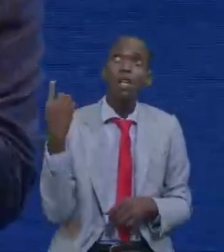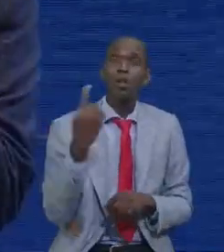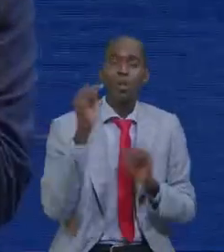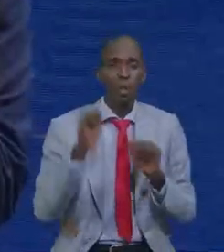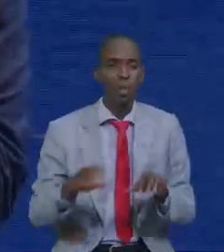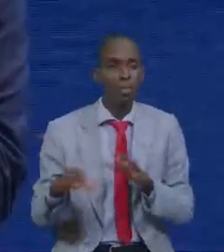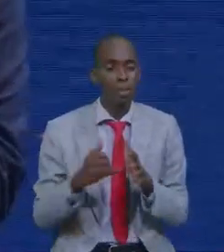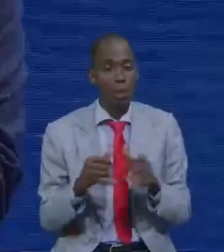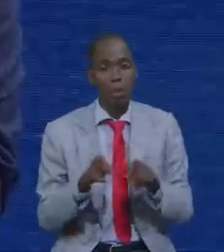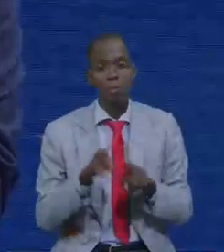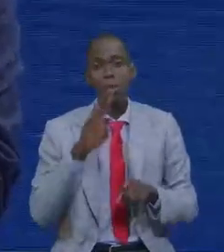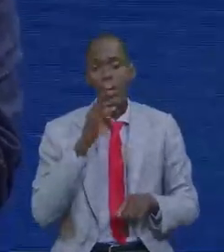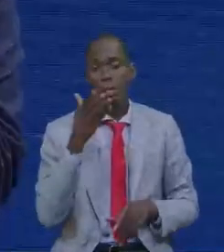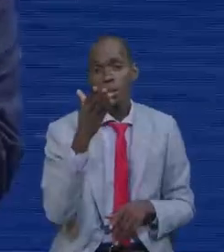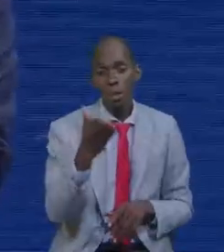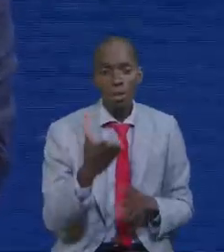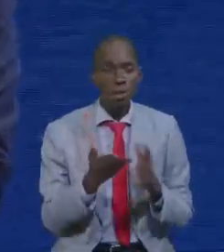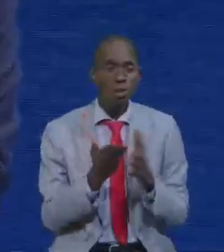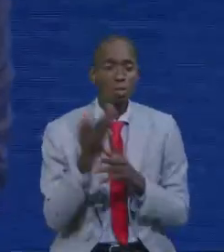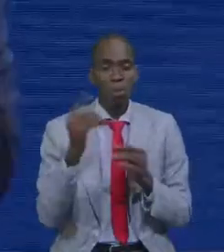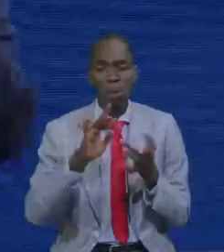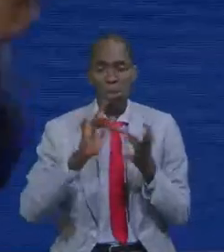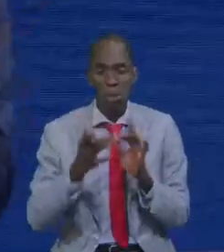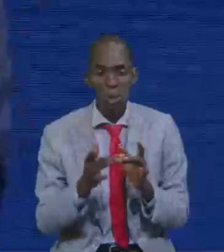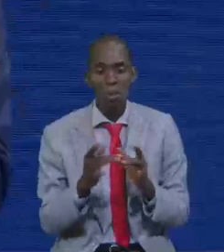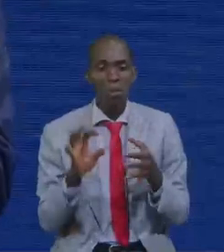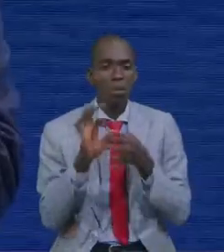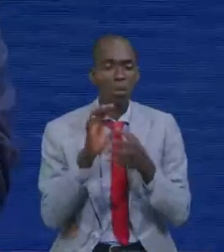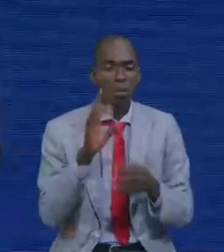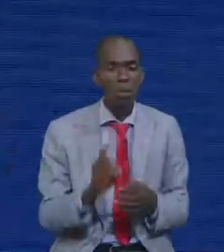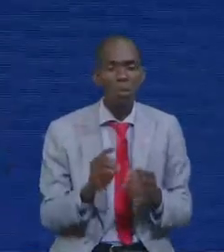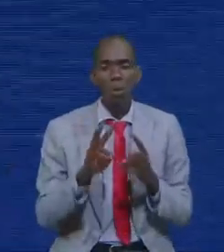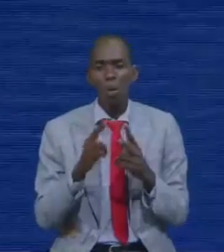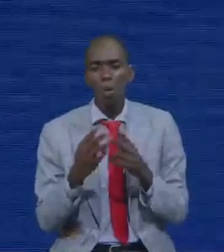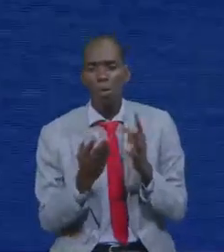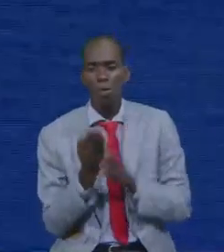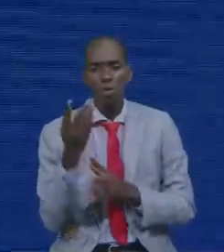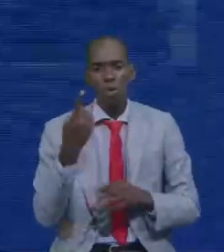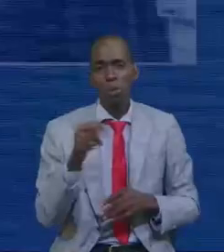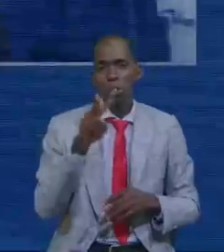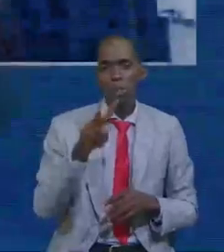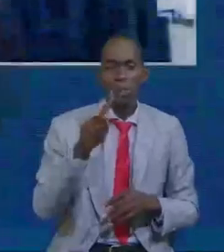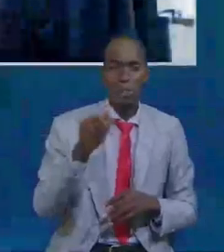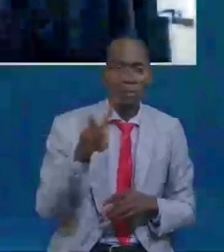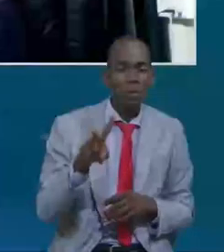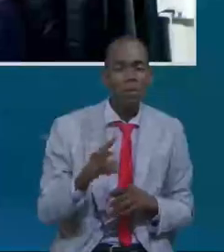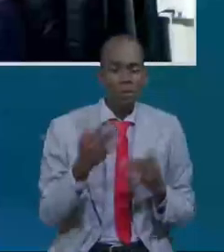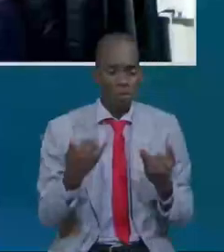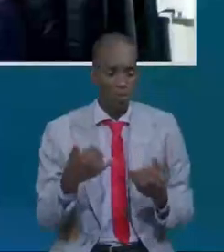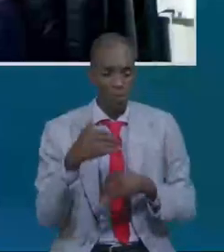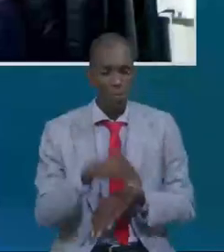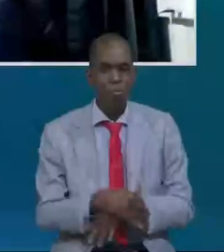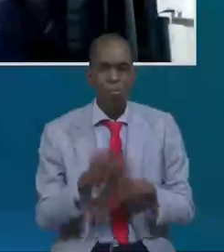soir, en ligne, là où tu es là-bas ce soir, à la radio, à la télévision, ce soir, il va te